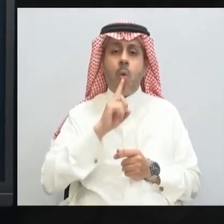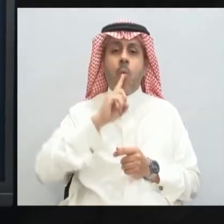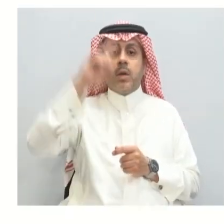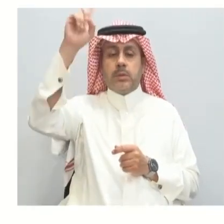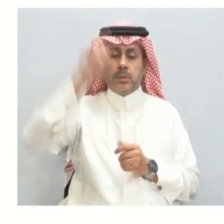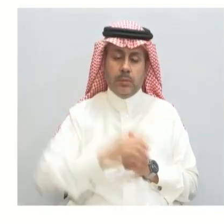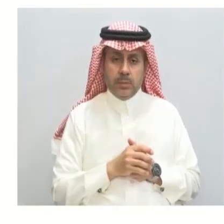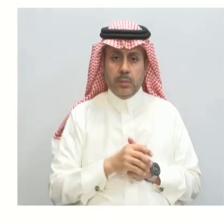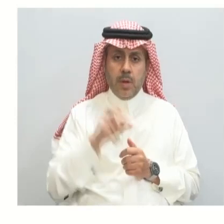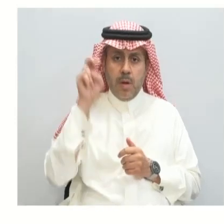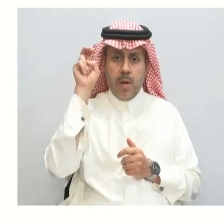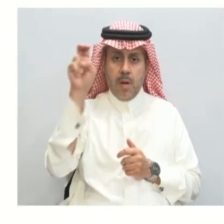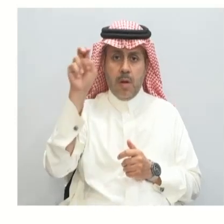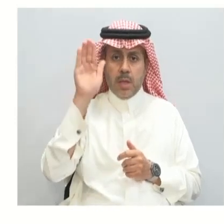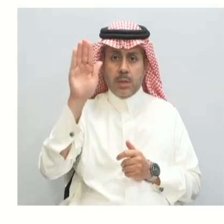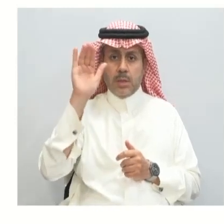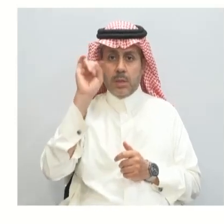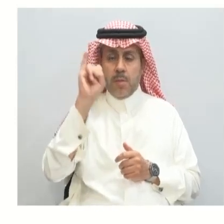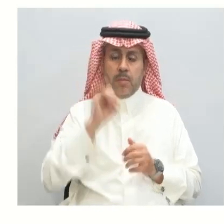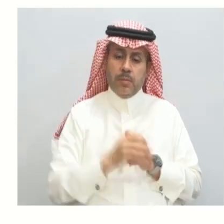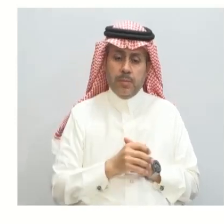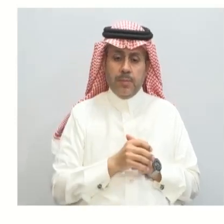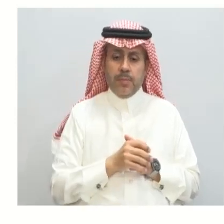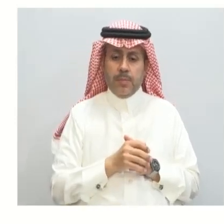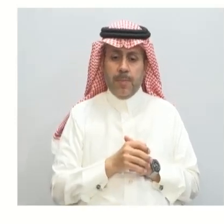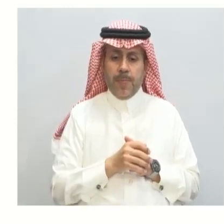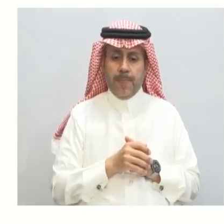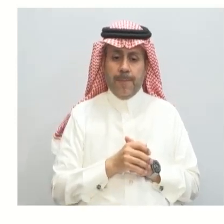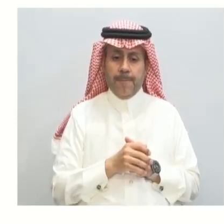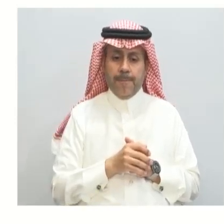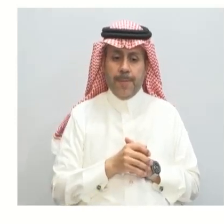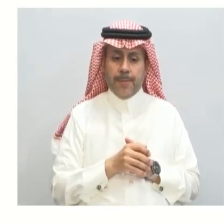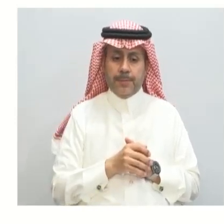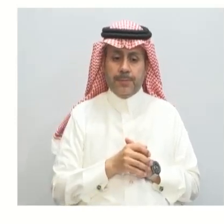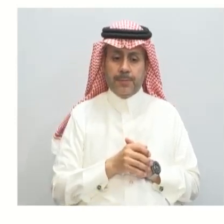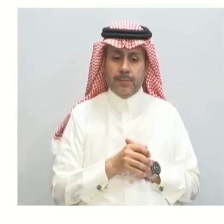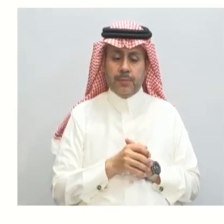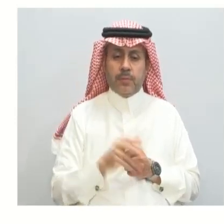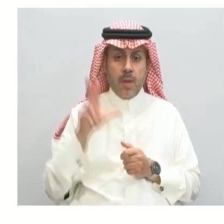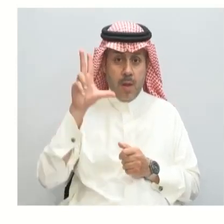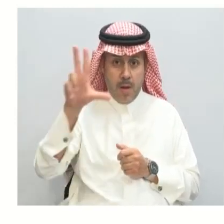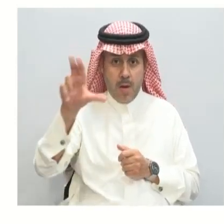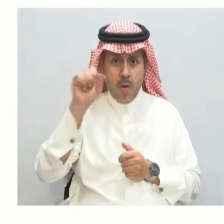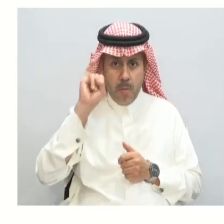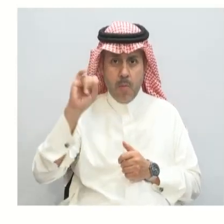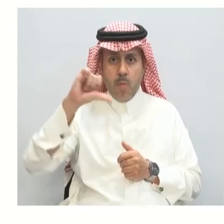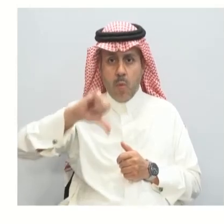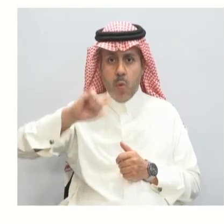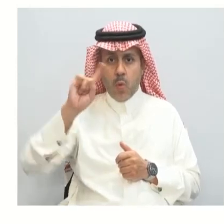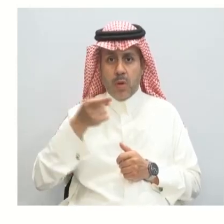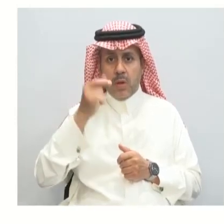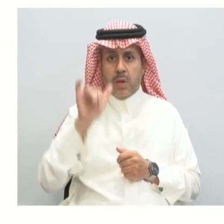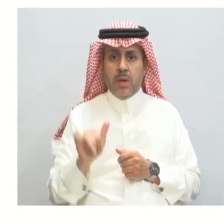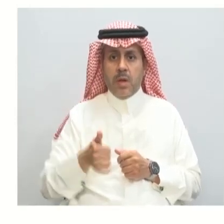ضبحا ثم يكمل الله عز وجل بعد ذلك فالموريات قدحا وكل ذلك مرتبط بالخيل اي ان هذه الخيل